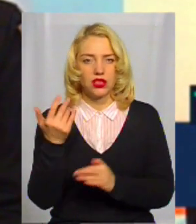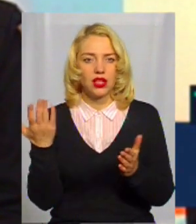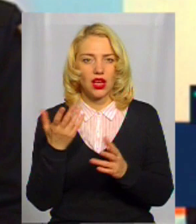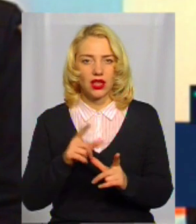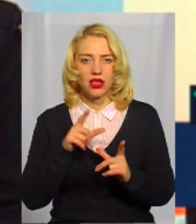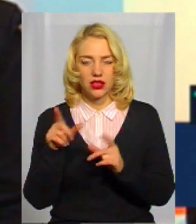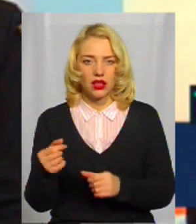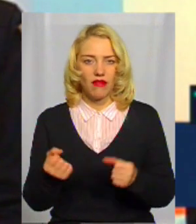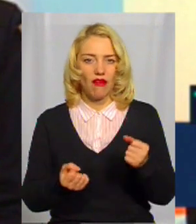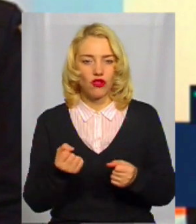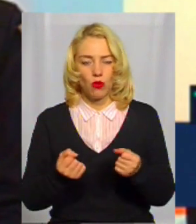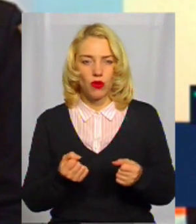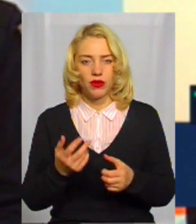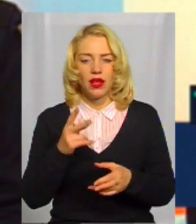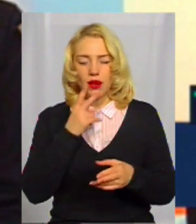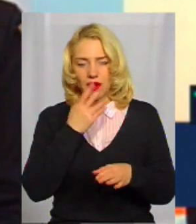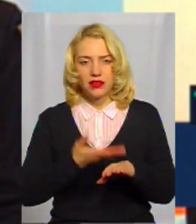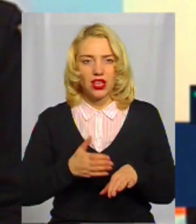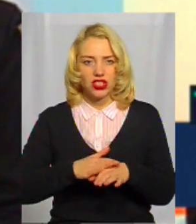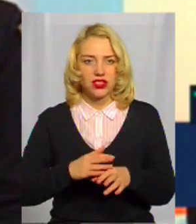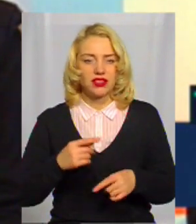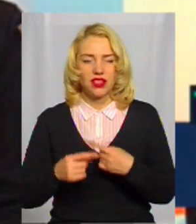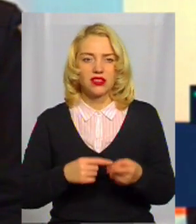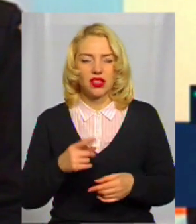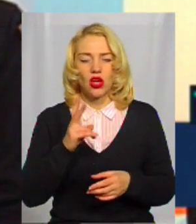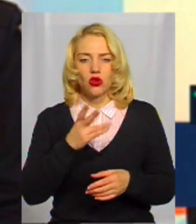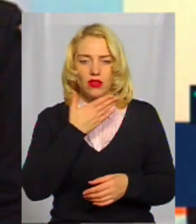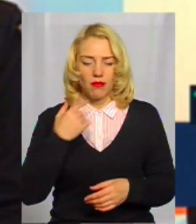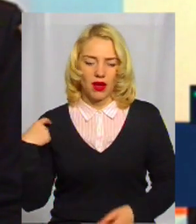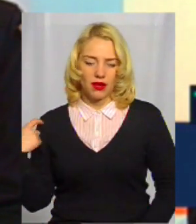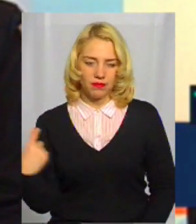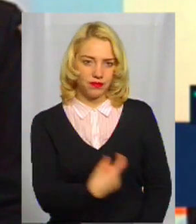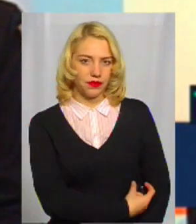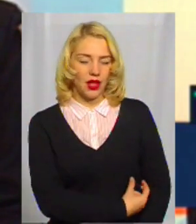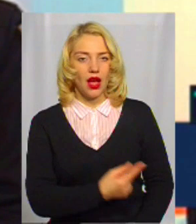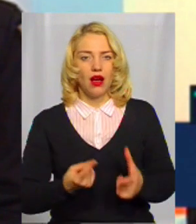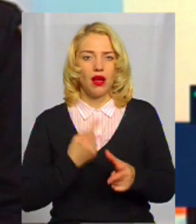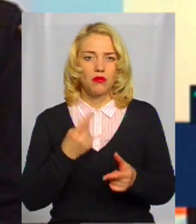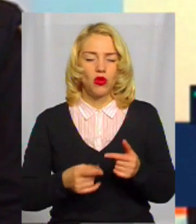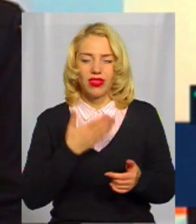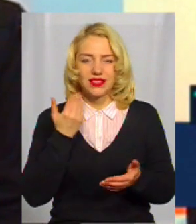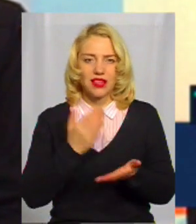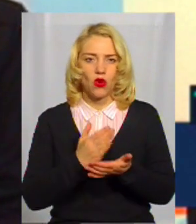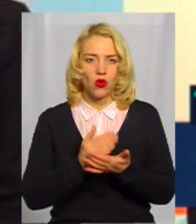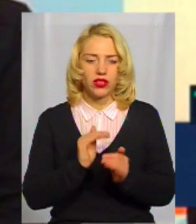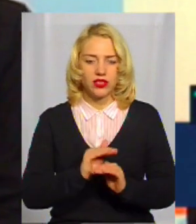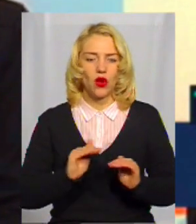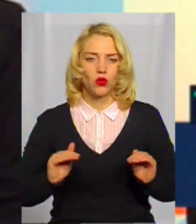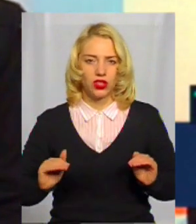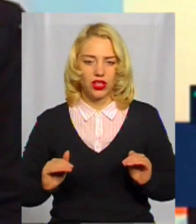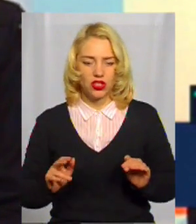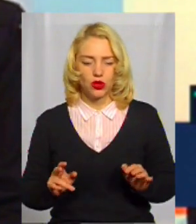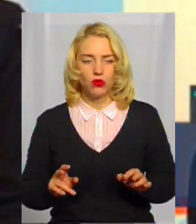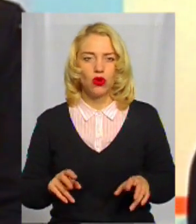в автомобіль, як показують тяжкість наслідків, це дитина, яка не пристібнута паском безпеки або не знаходиться в дитячому кріслі, відповідно, і